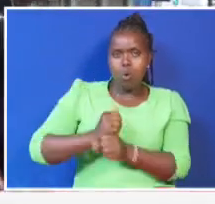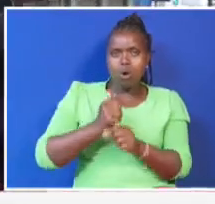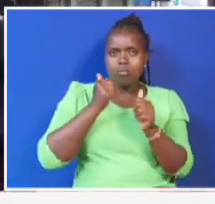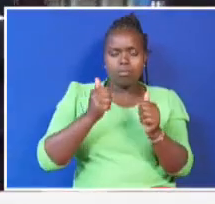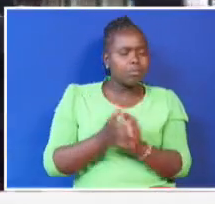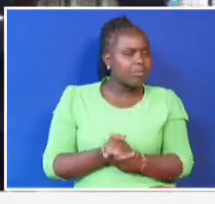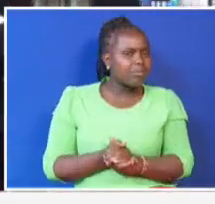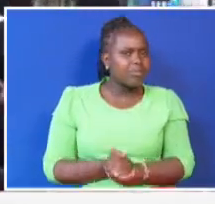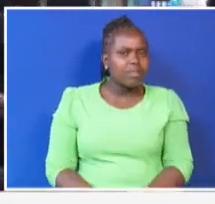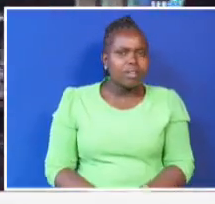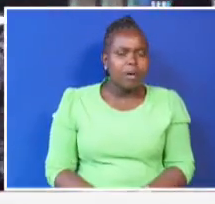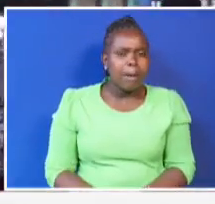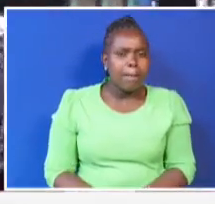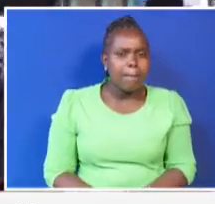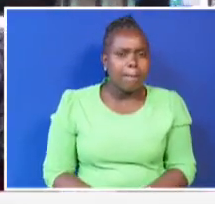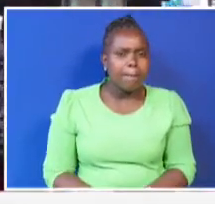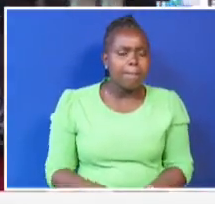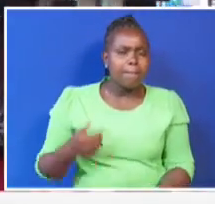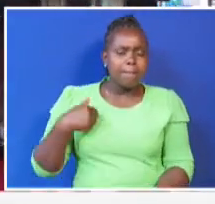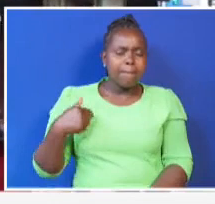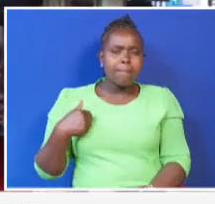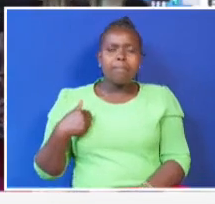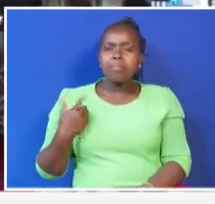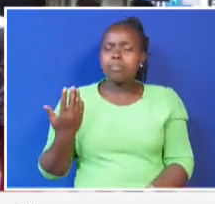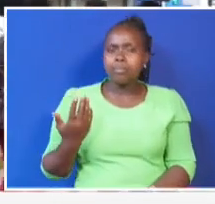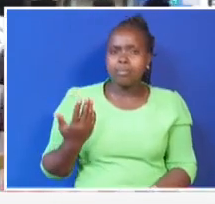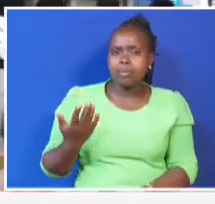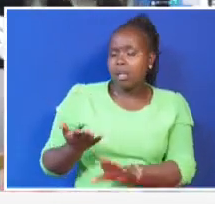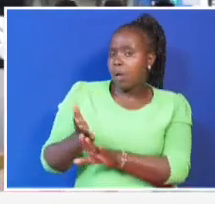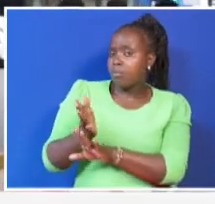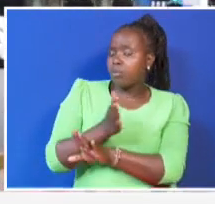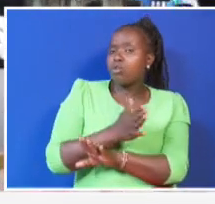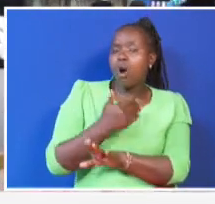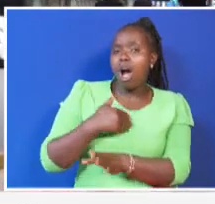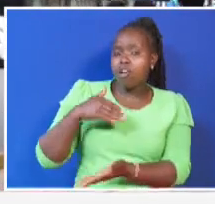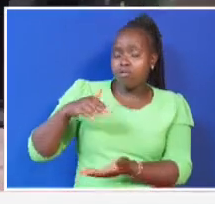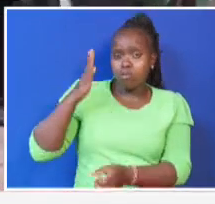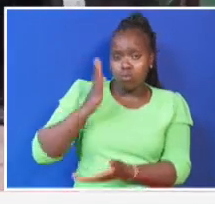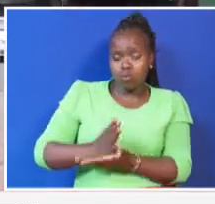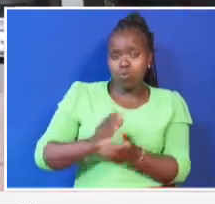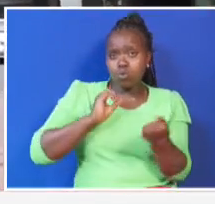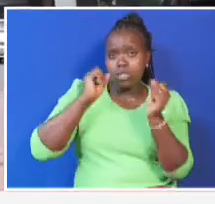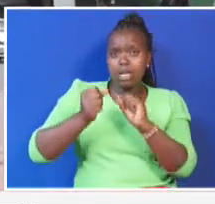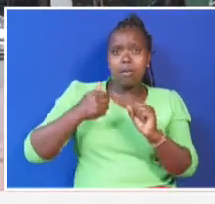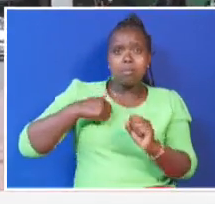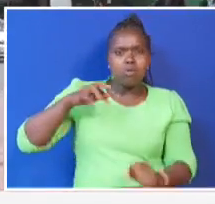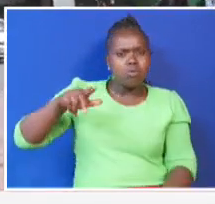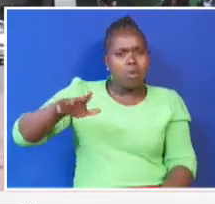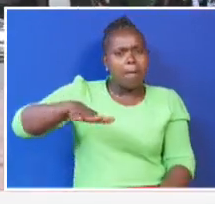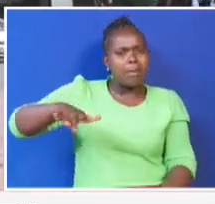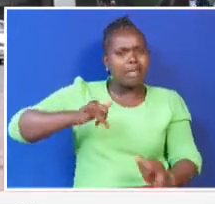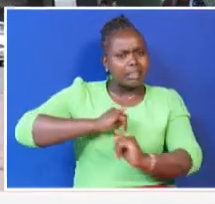you compare CDB right now and what it used to be, there's a great change. I'm walking on a path that is very